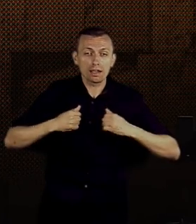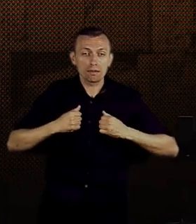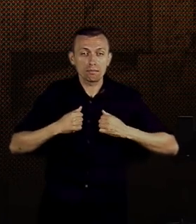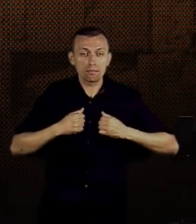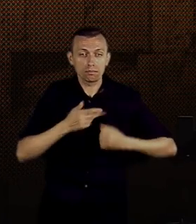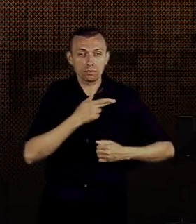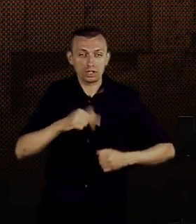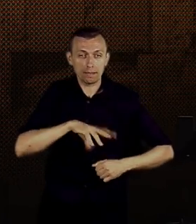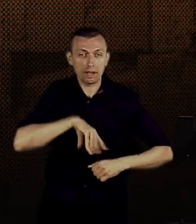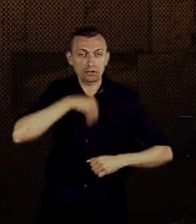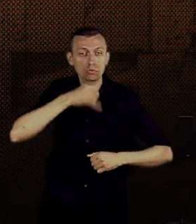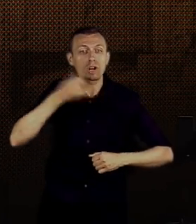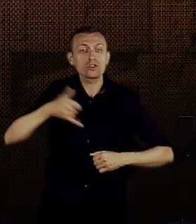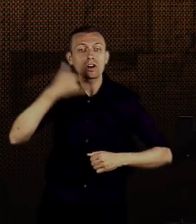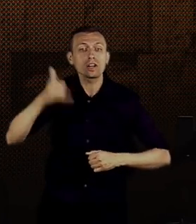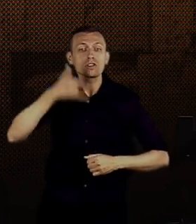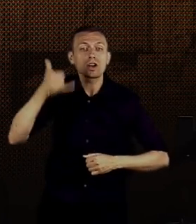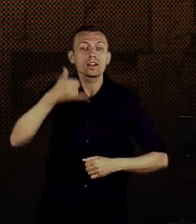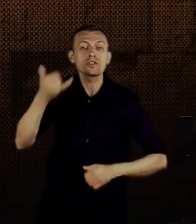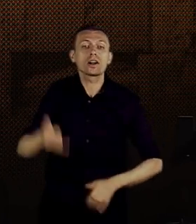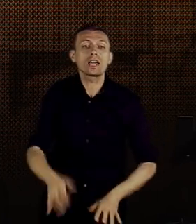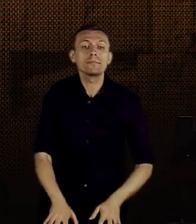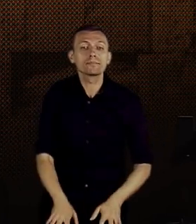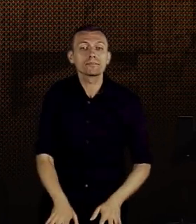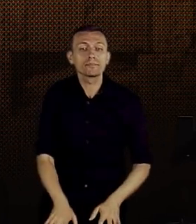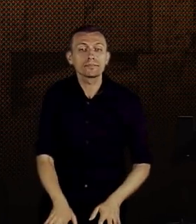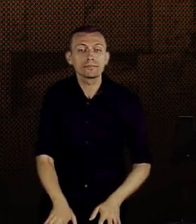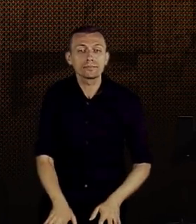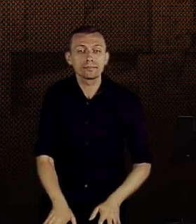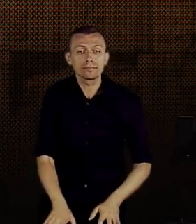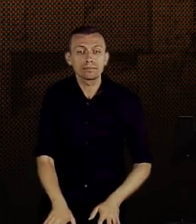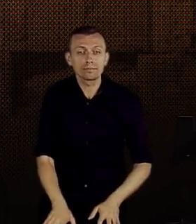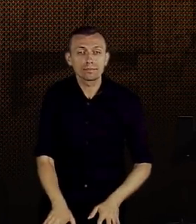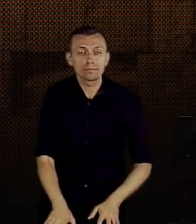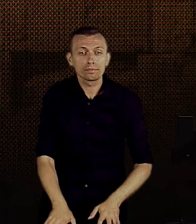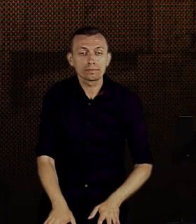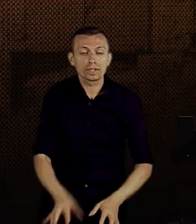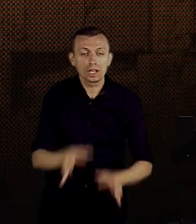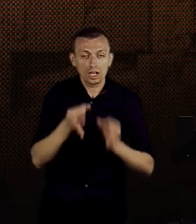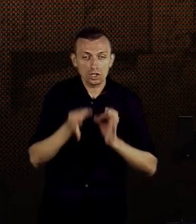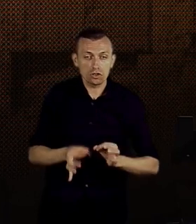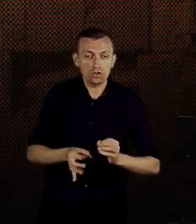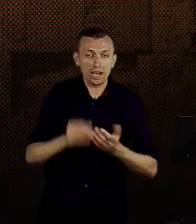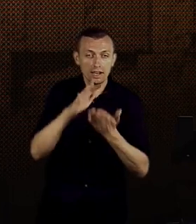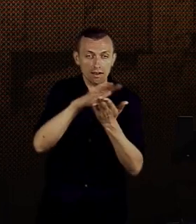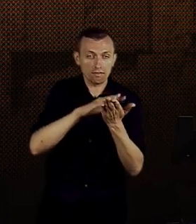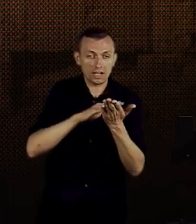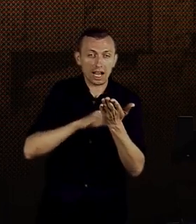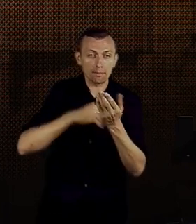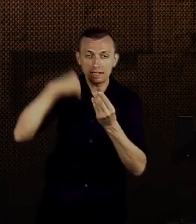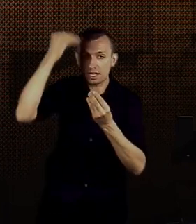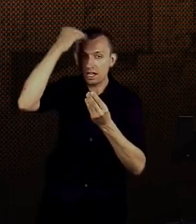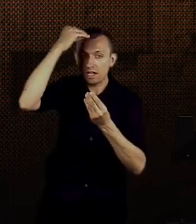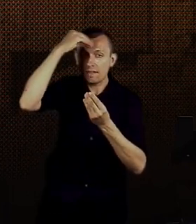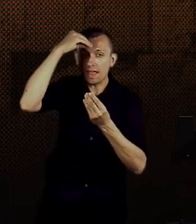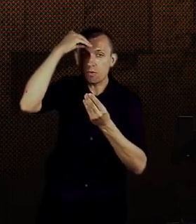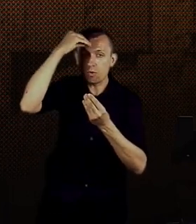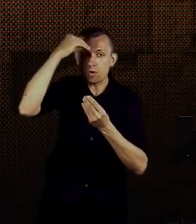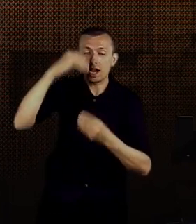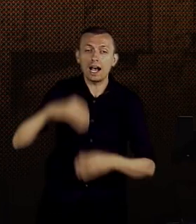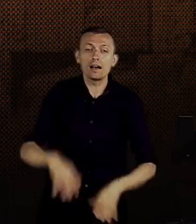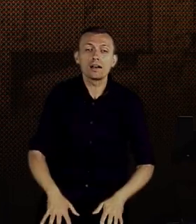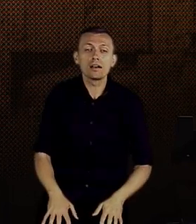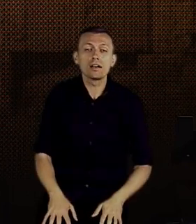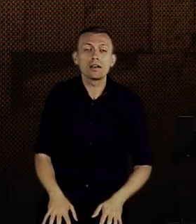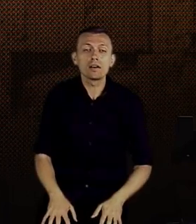religią. Dochodzimy dzisiaj do fragmentu, który będzie nas uczył, w jaki sposób poprzez próby